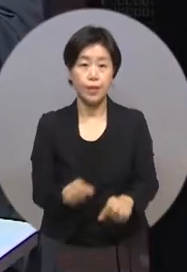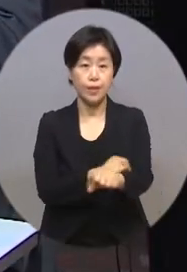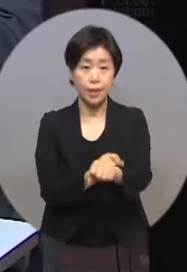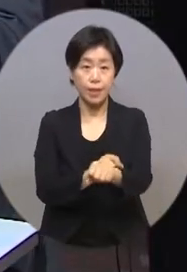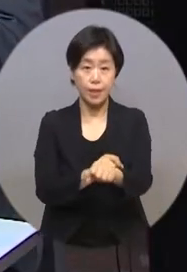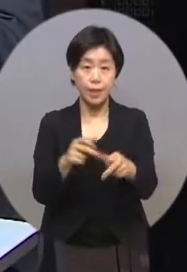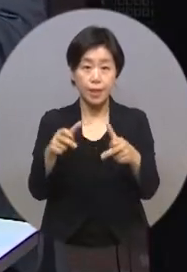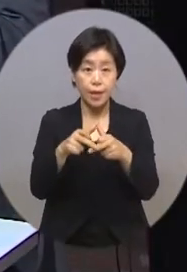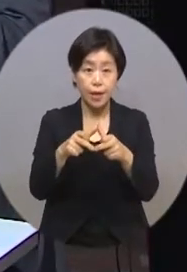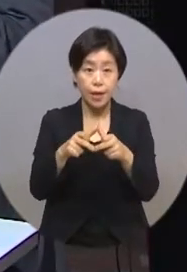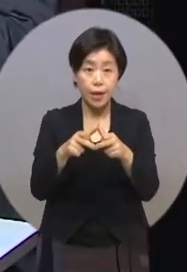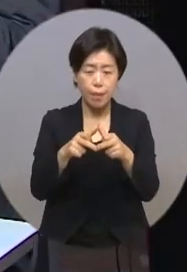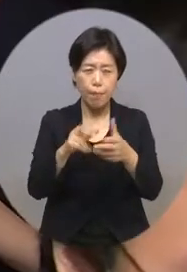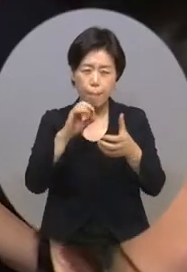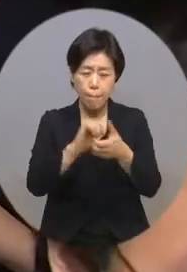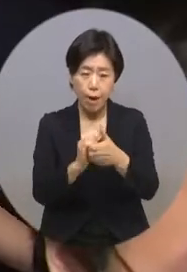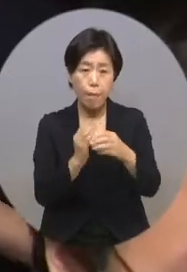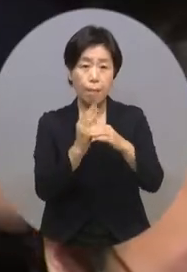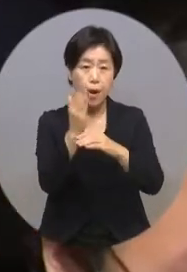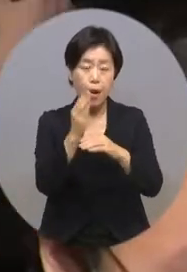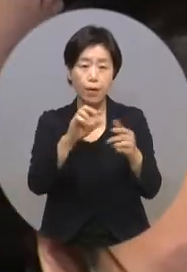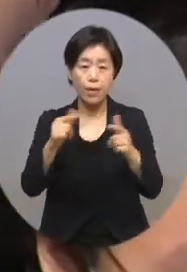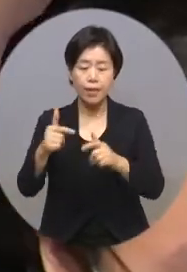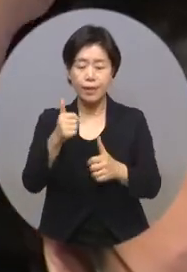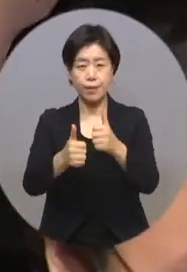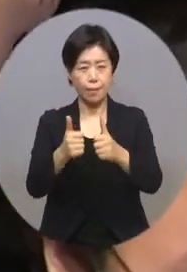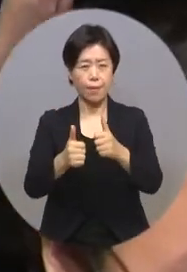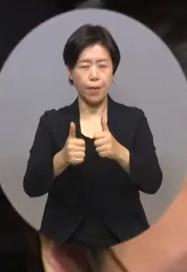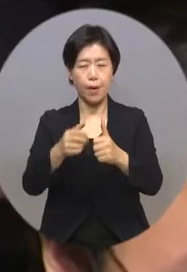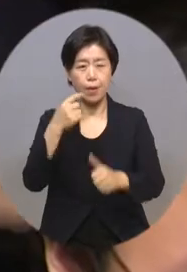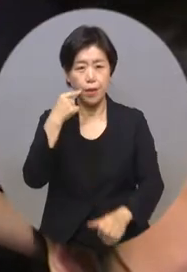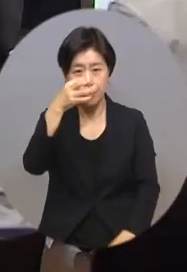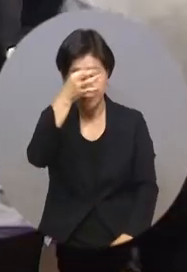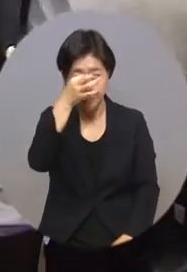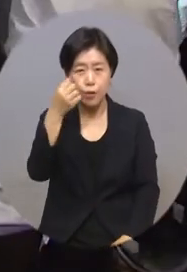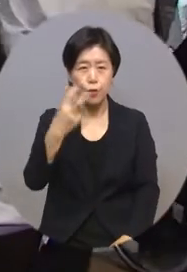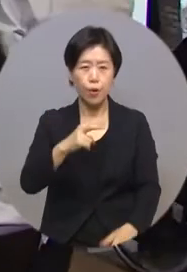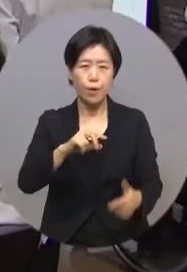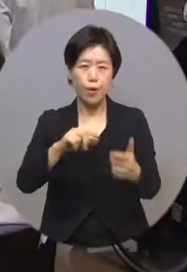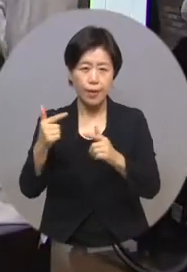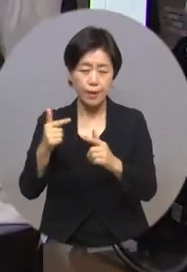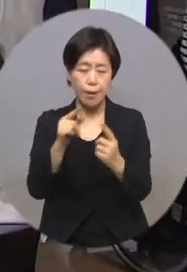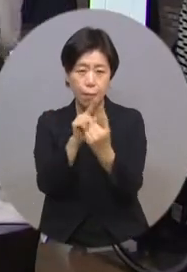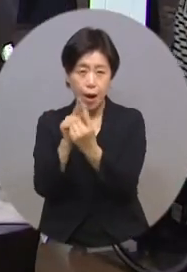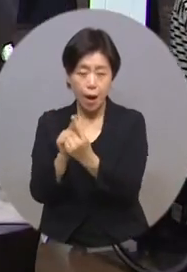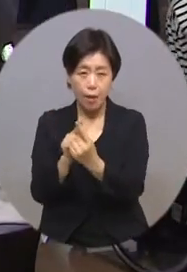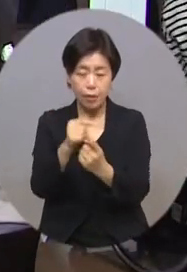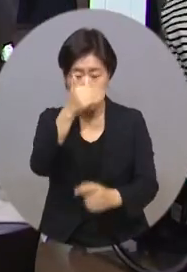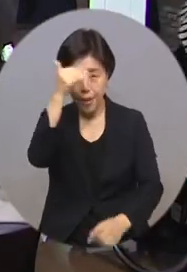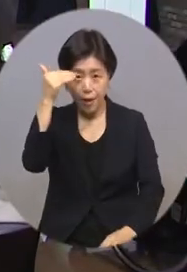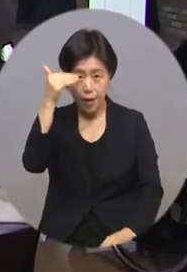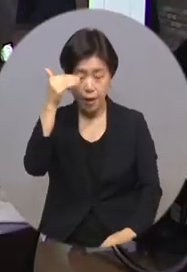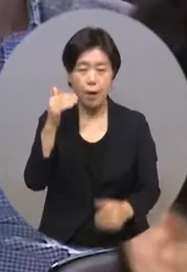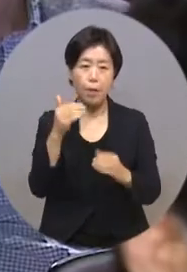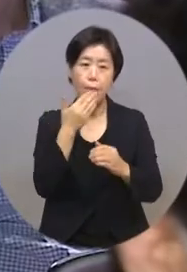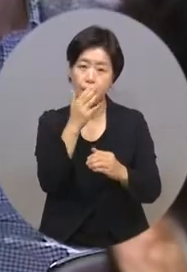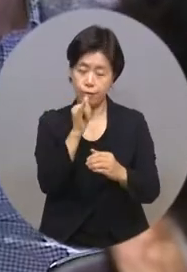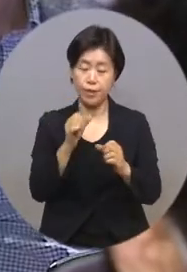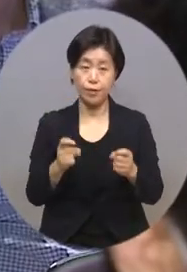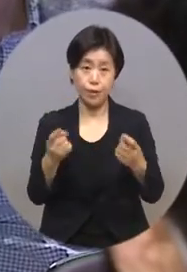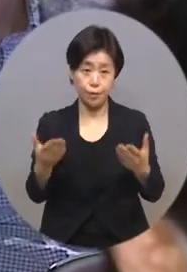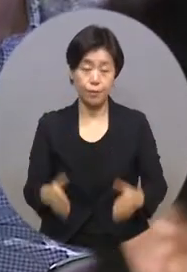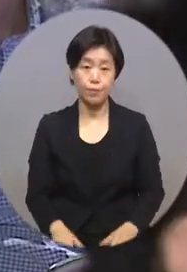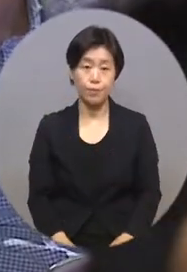장애의 경계를 넘어선 실험예술, 장애예술의 접근과 교차를 경험하는 기회를 관람객들에게 제공하고 있습니다.